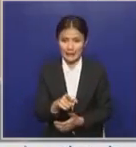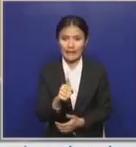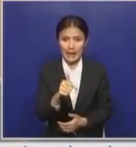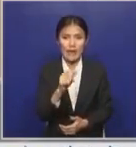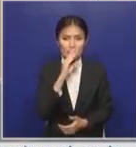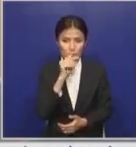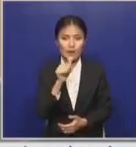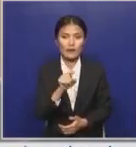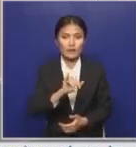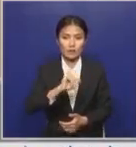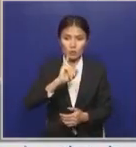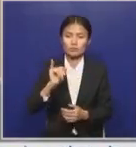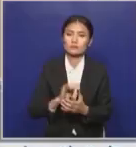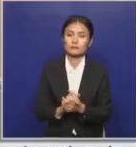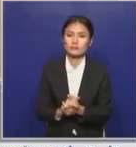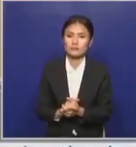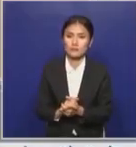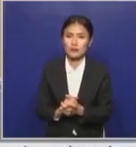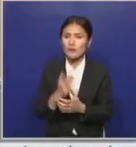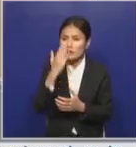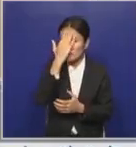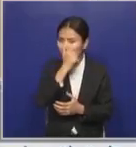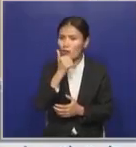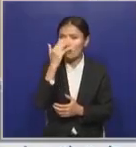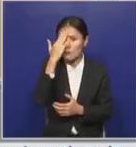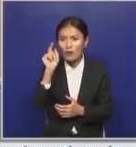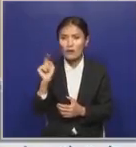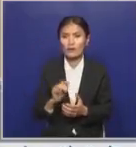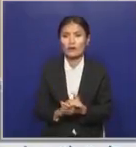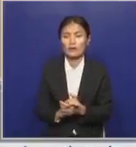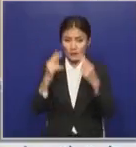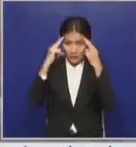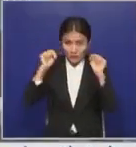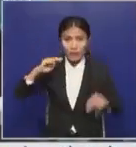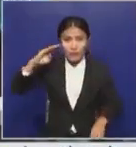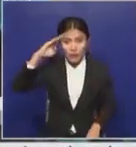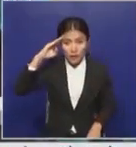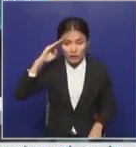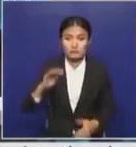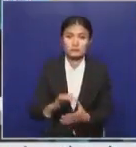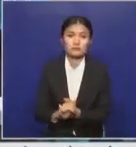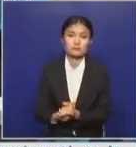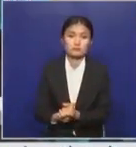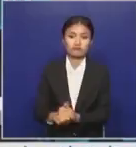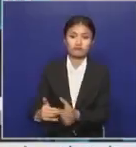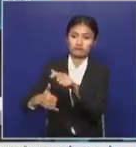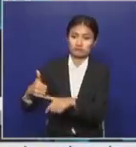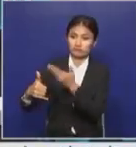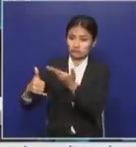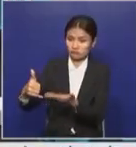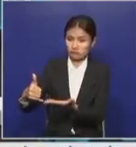ครับอ่าก็เพราะพลเอกประยุทธ์จันทร์โอชาครับแต่ประทานเป็นบุคคลที่เป็นเลิศ